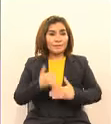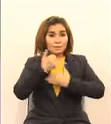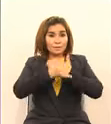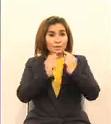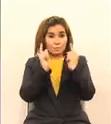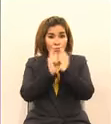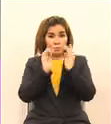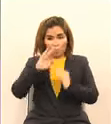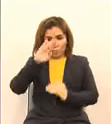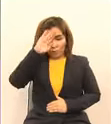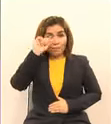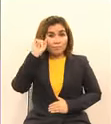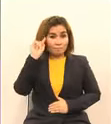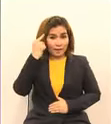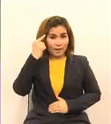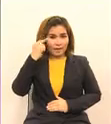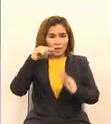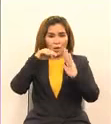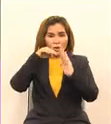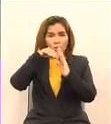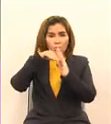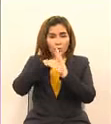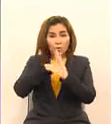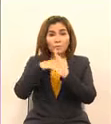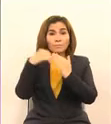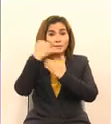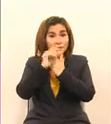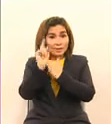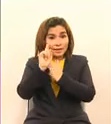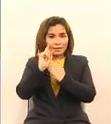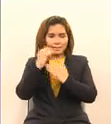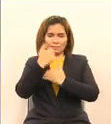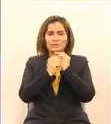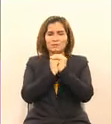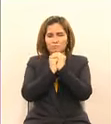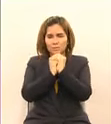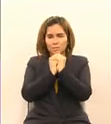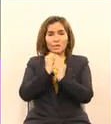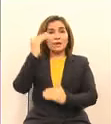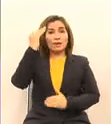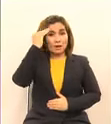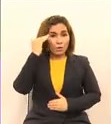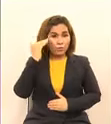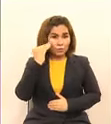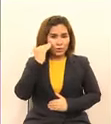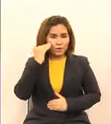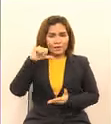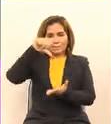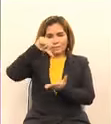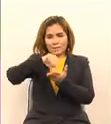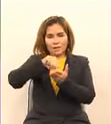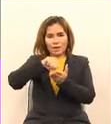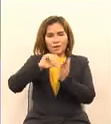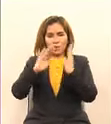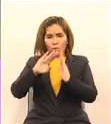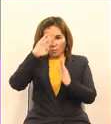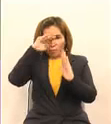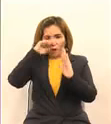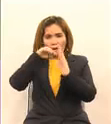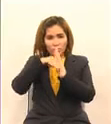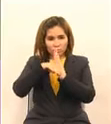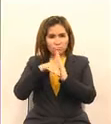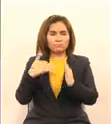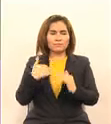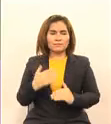ยรายใหม่น้อยลงชัดเจนมากเลยก็คือจีนนะเกาหลีแล้วก็อิหร่านนะครับ3ประเทศนะ